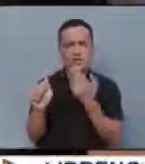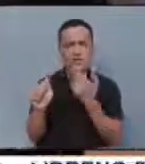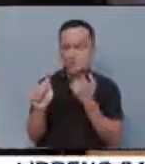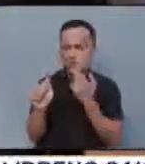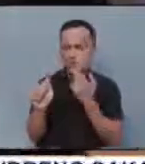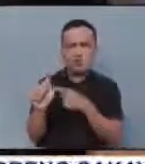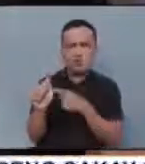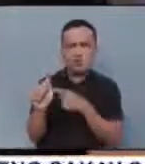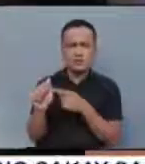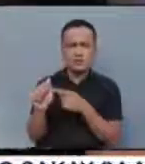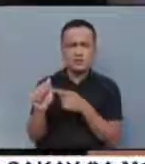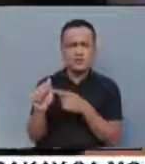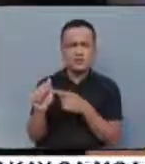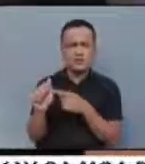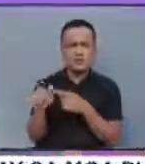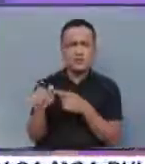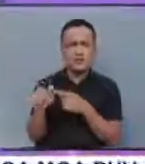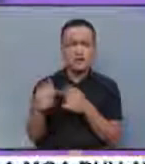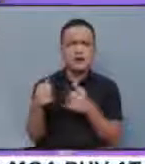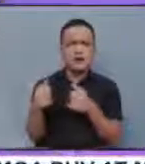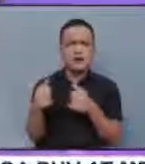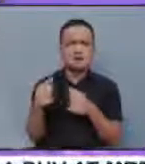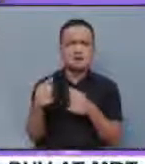tricks. Ipanoorin natin ito.